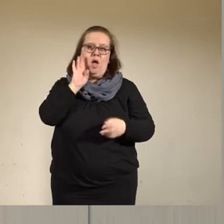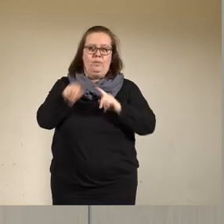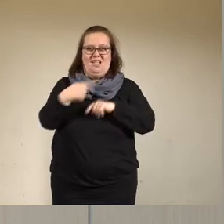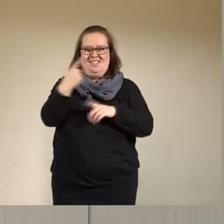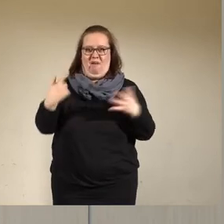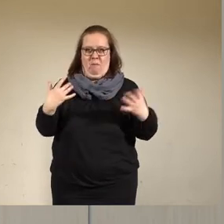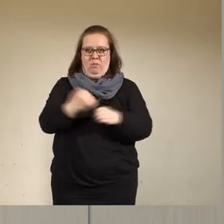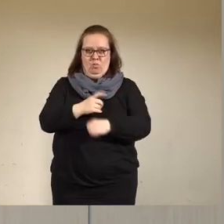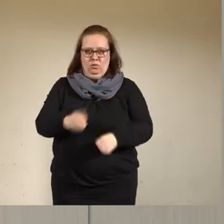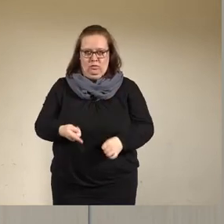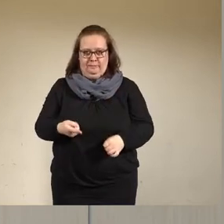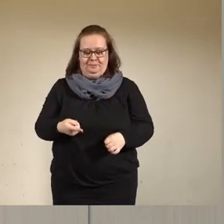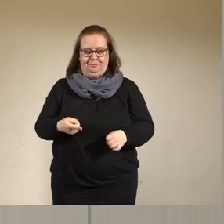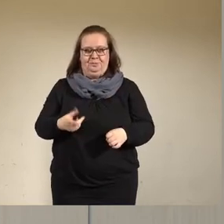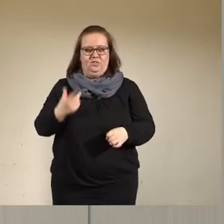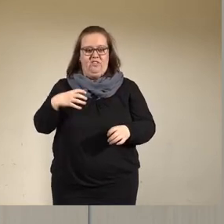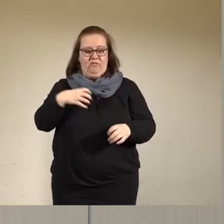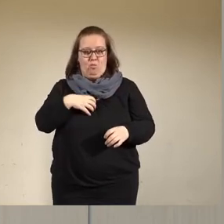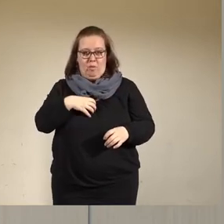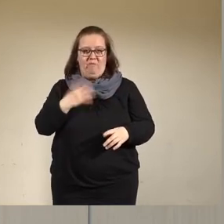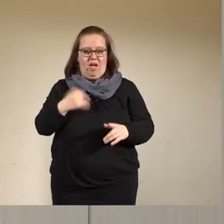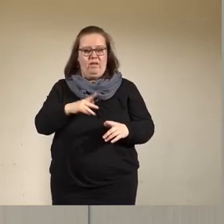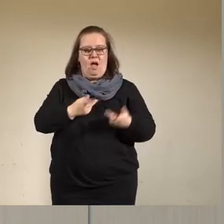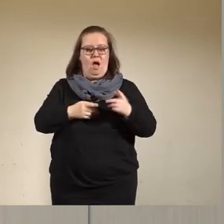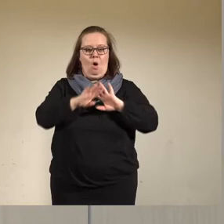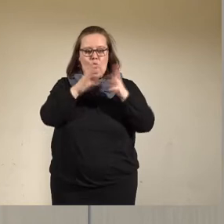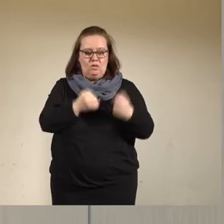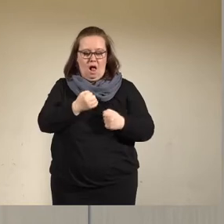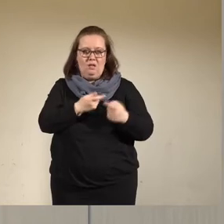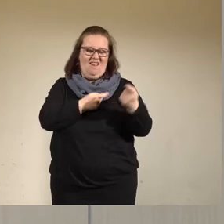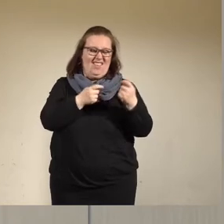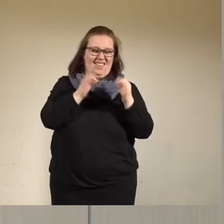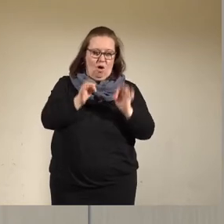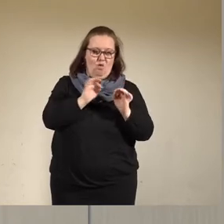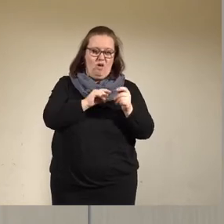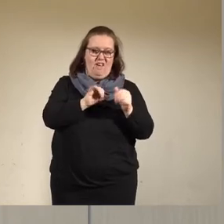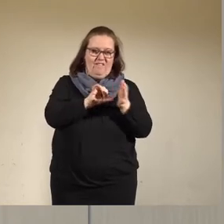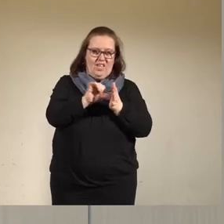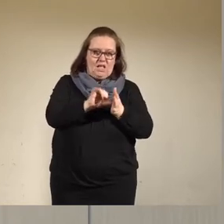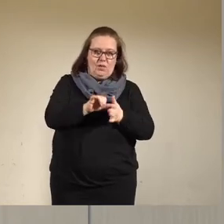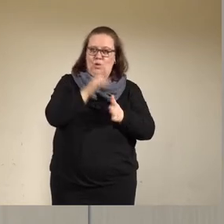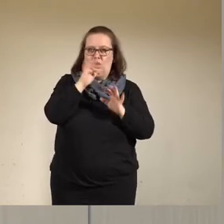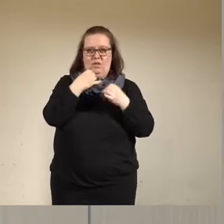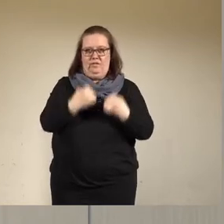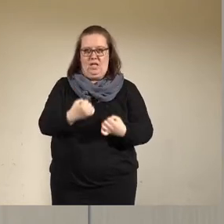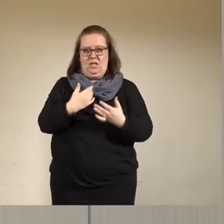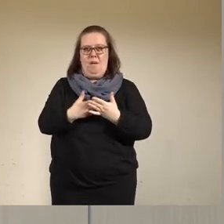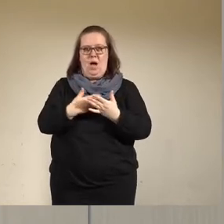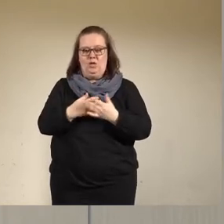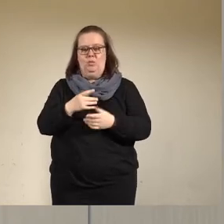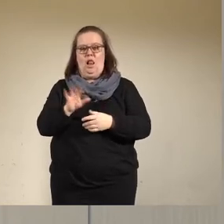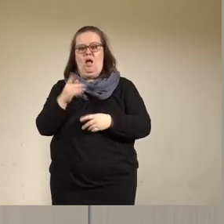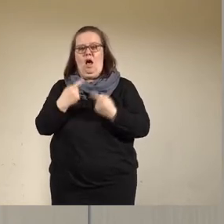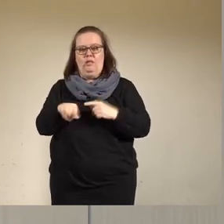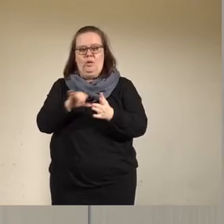Jahr erledigen, denn die konkrete Ausfinanzierung des Haushaltes bedarf noch schmerzlicher Entscheidungen bezüglich der von mir angesprochenen